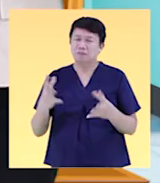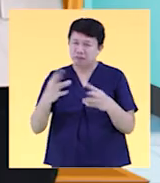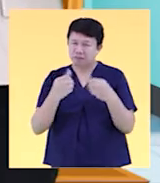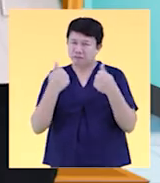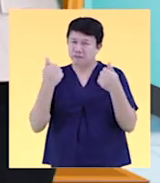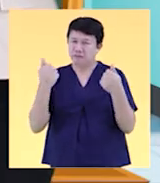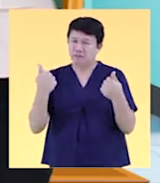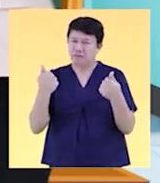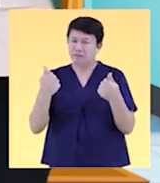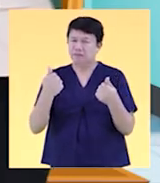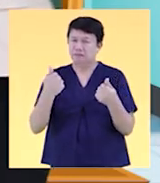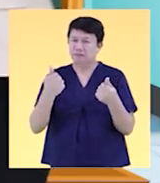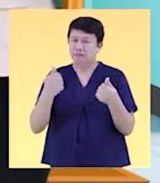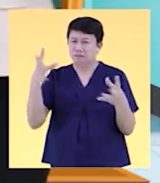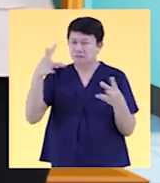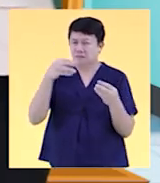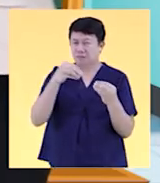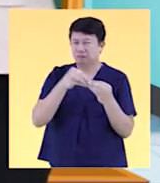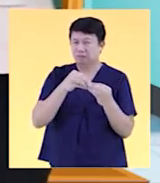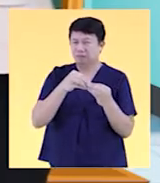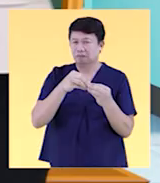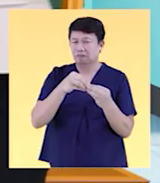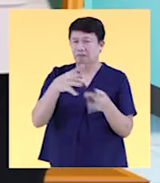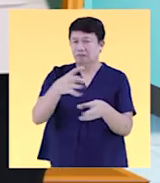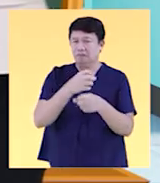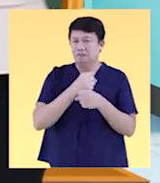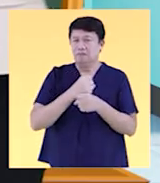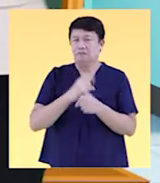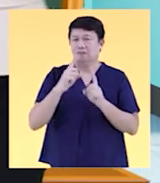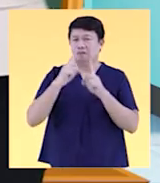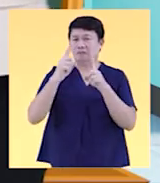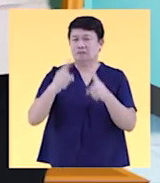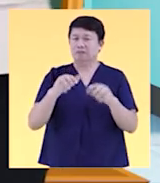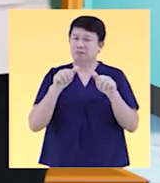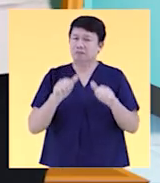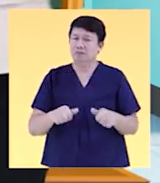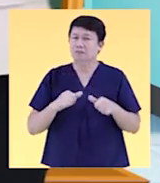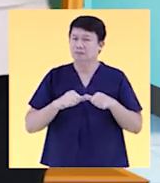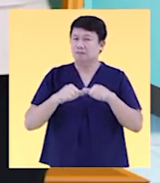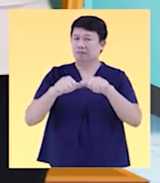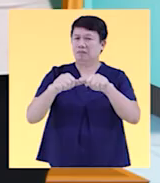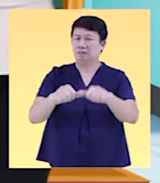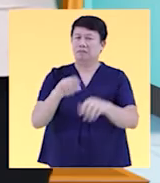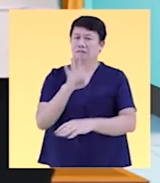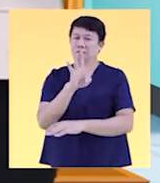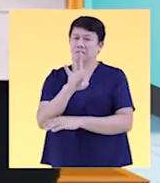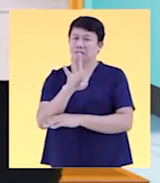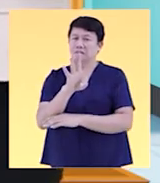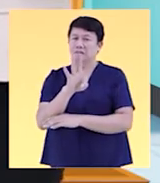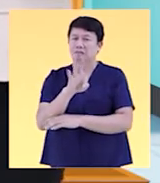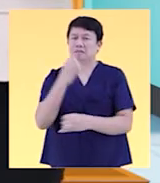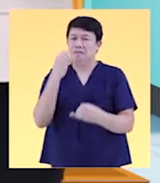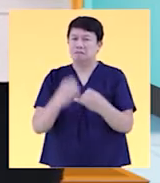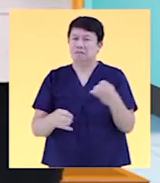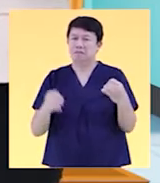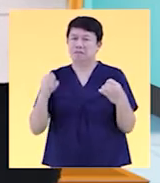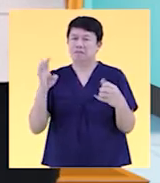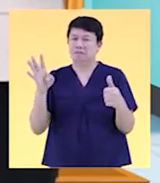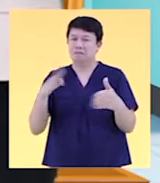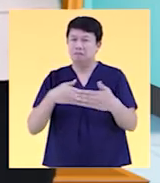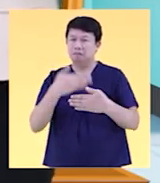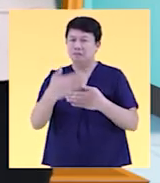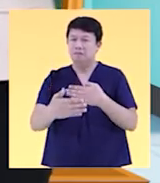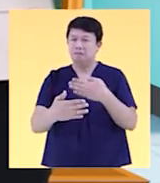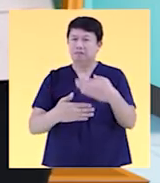Ngayong na-solve na natin at nakuha na ang sagot, maaari na tayong magpatuloy sa ika-apat o huling